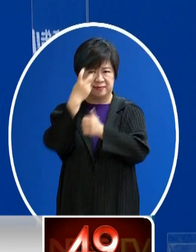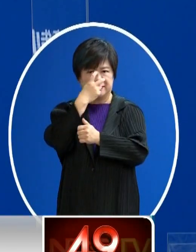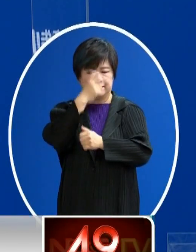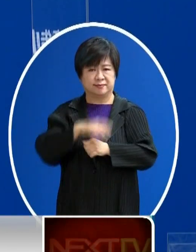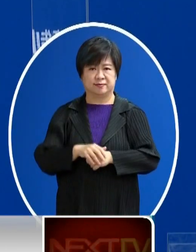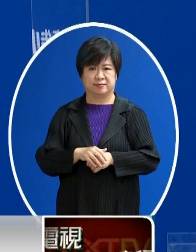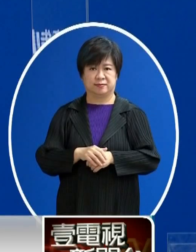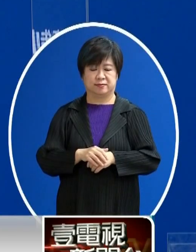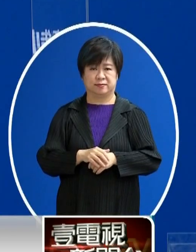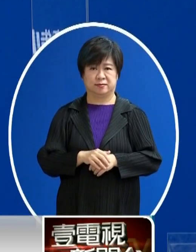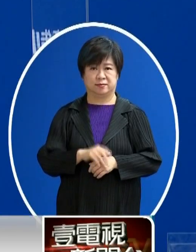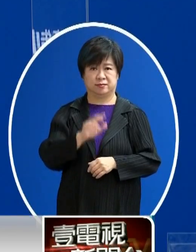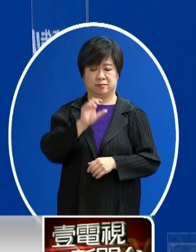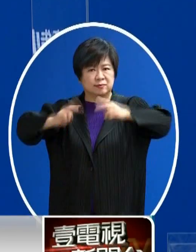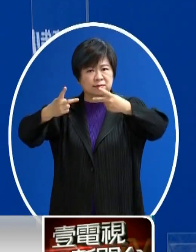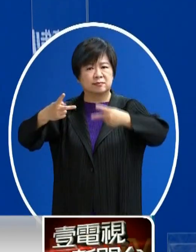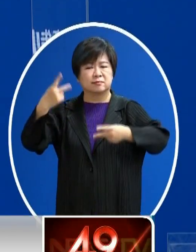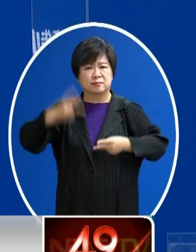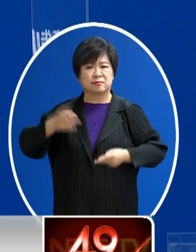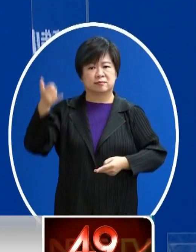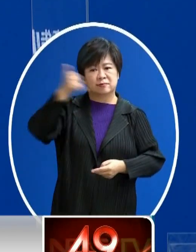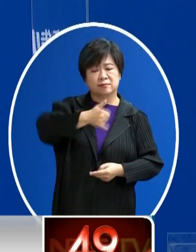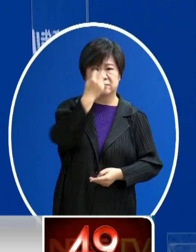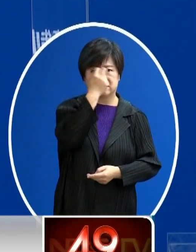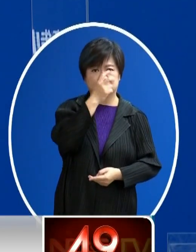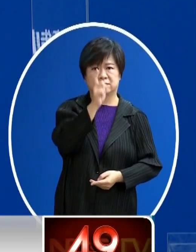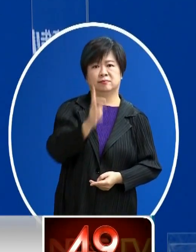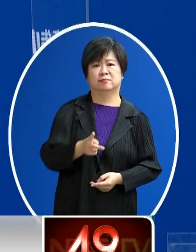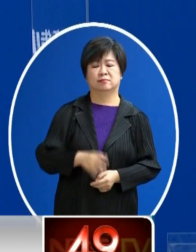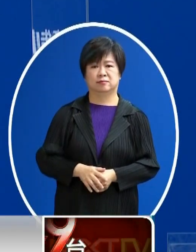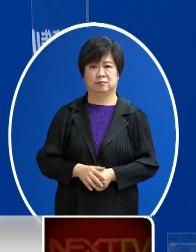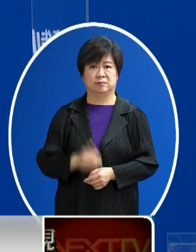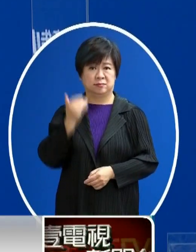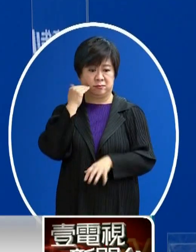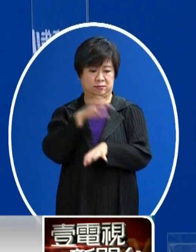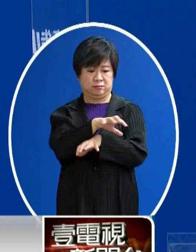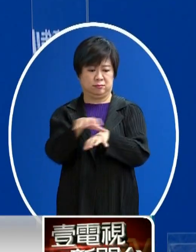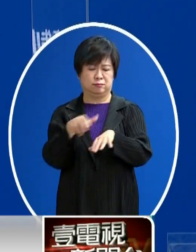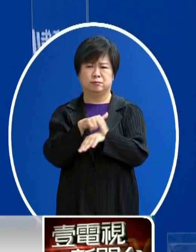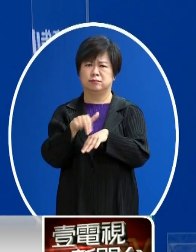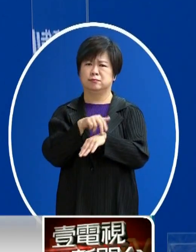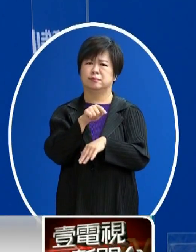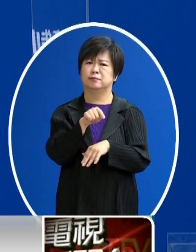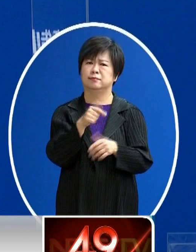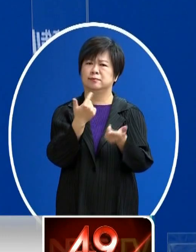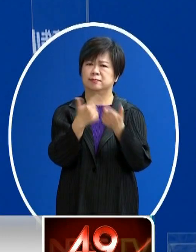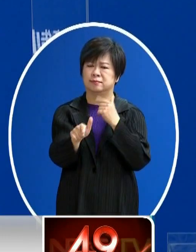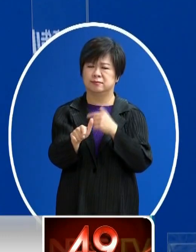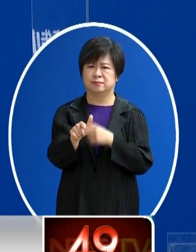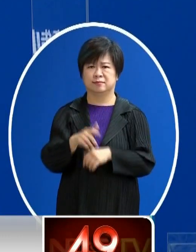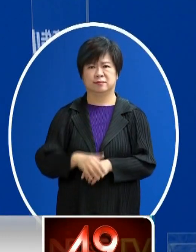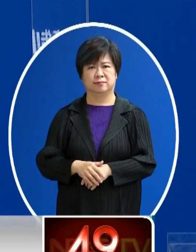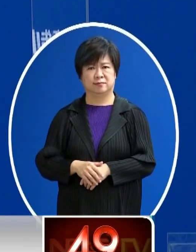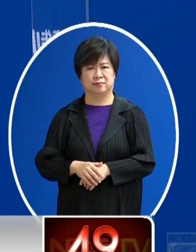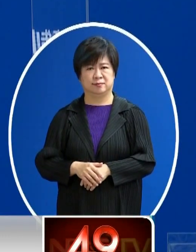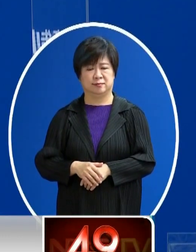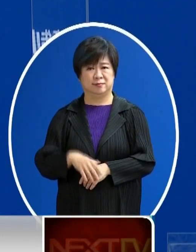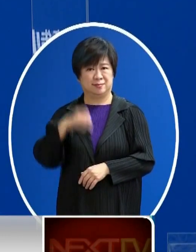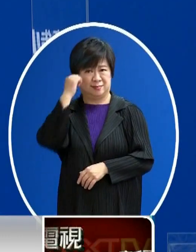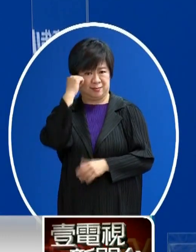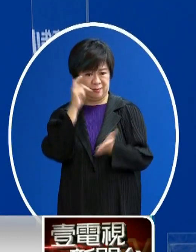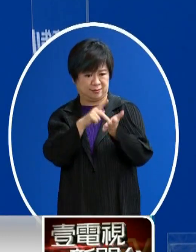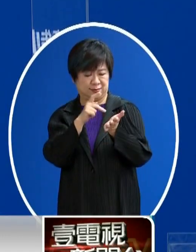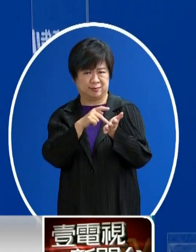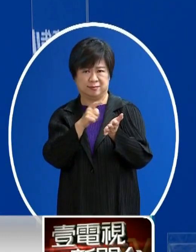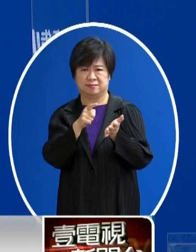经有5家已经完成复查。如果说是原环境的设计就不适合来做这个防疫旅宿者，